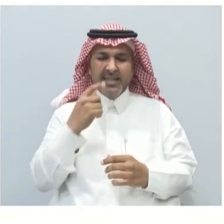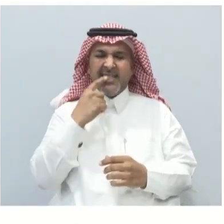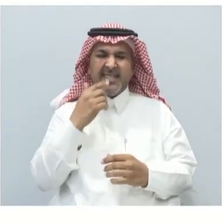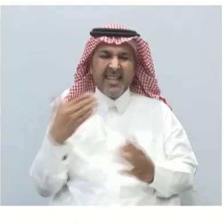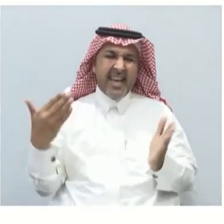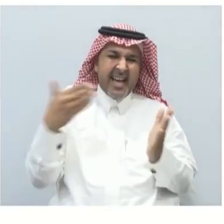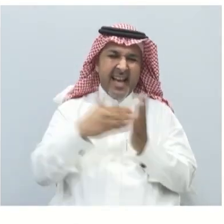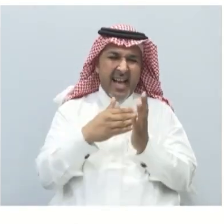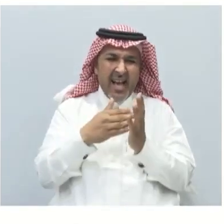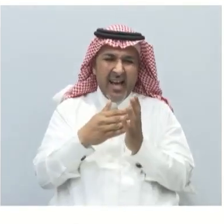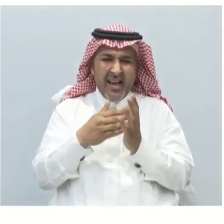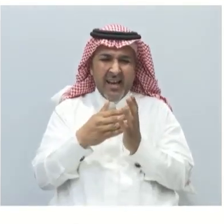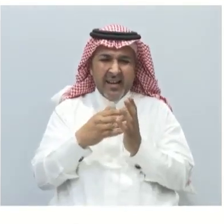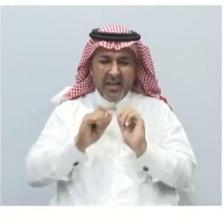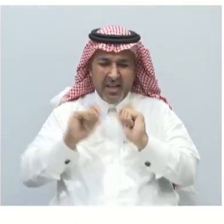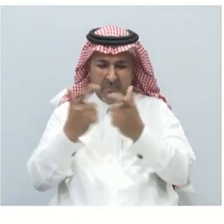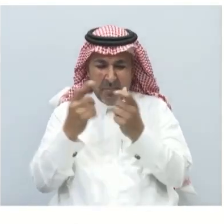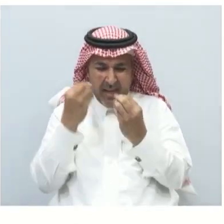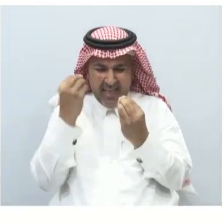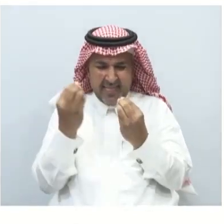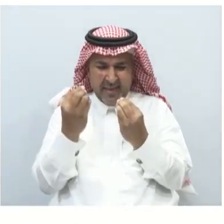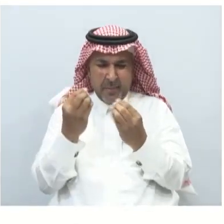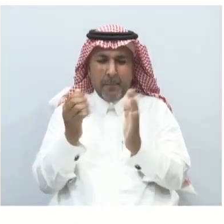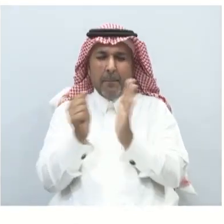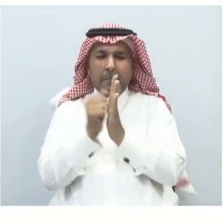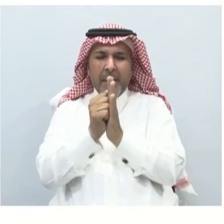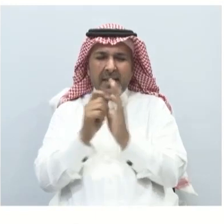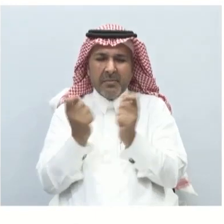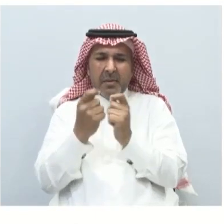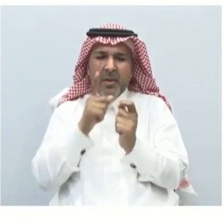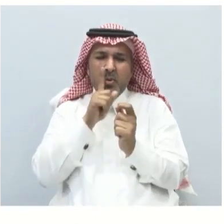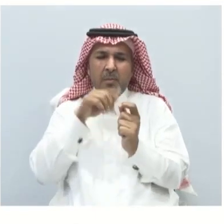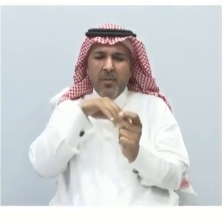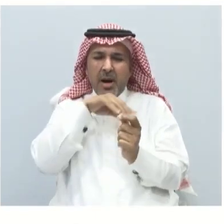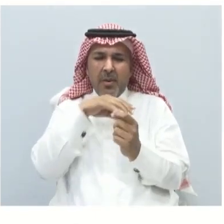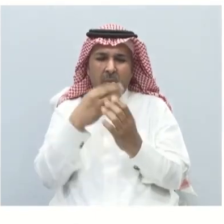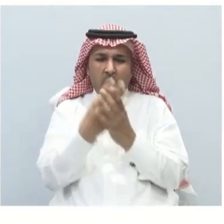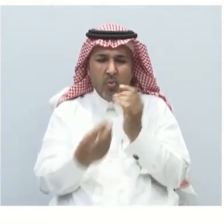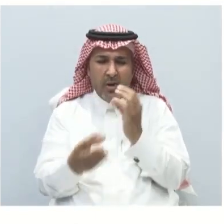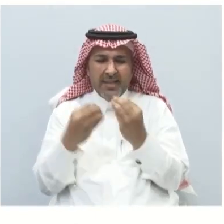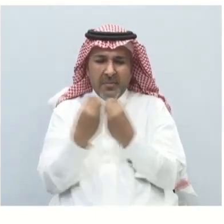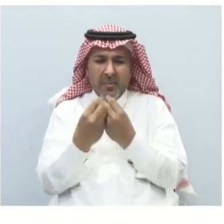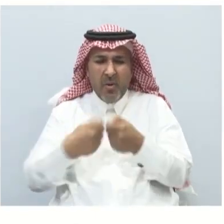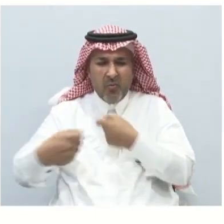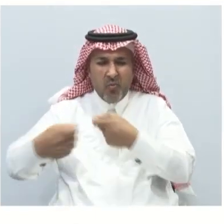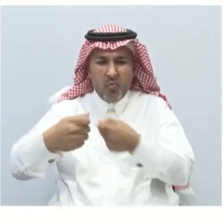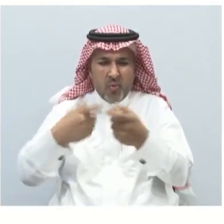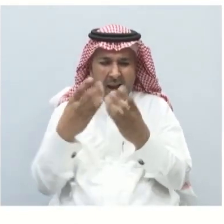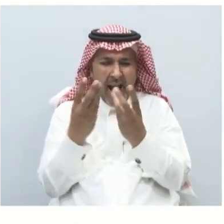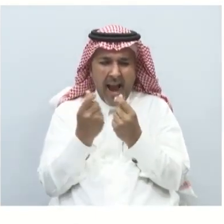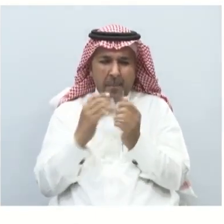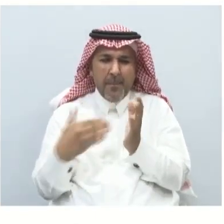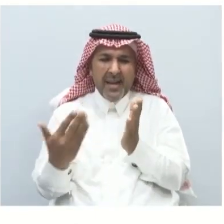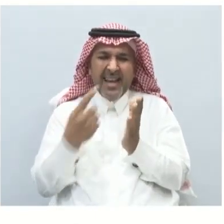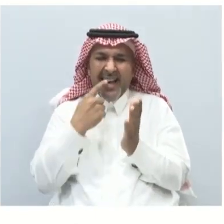كان انفاق العائله عام 1430 هو 80 الف ريال فاوجد معادله اسيه تمثل انفاق العائله